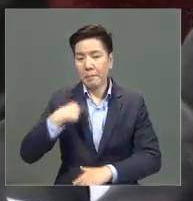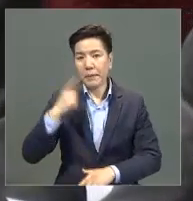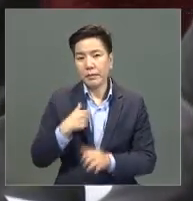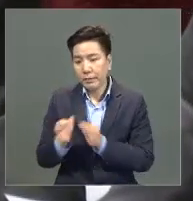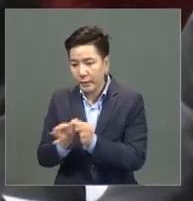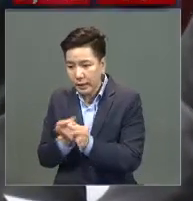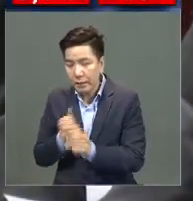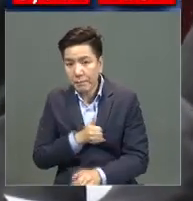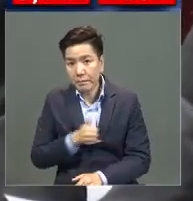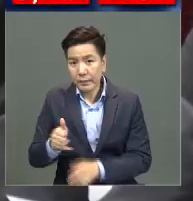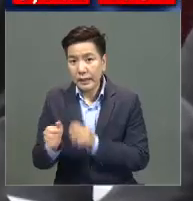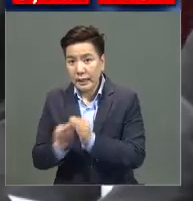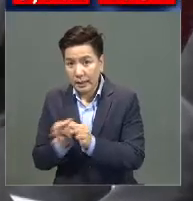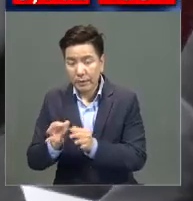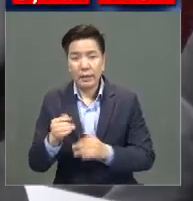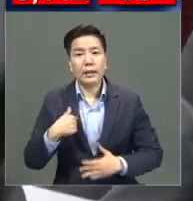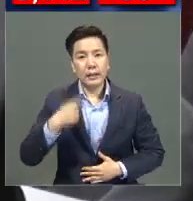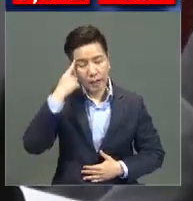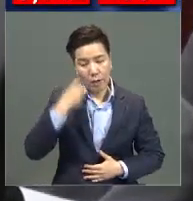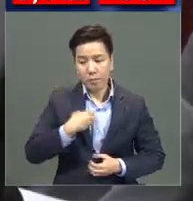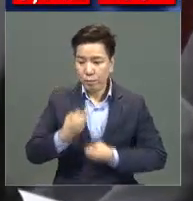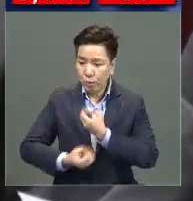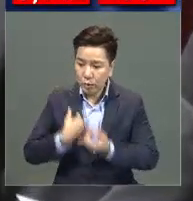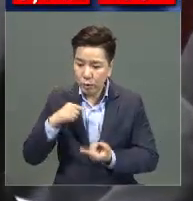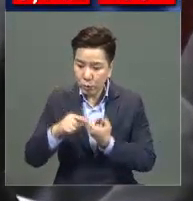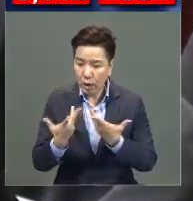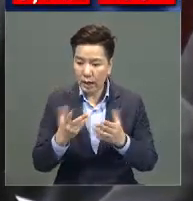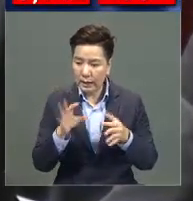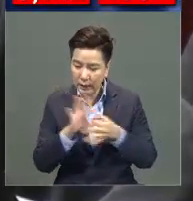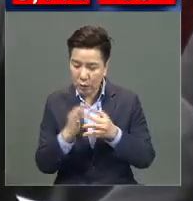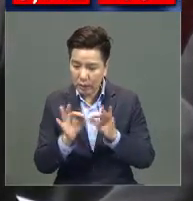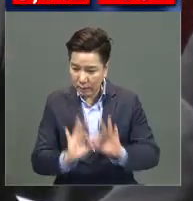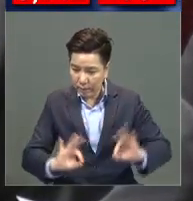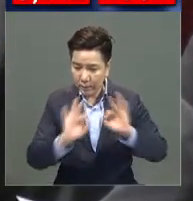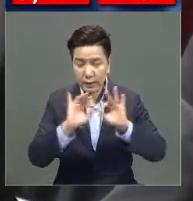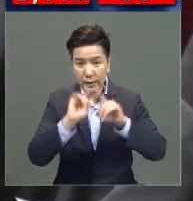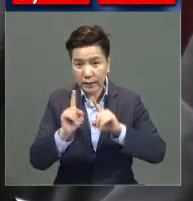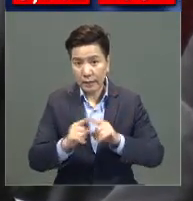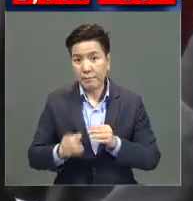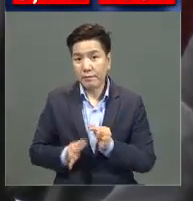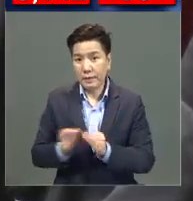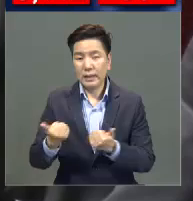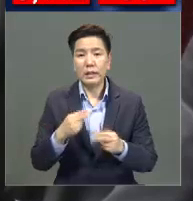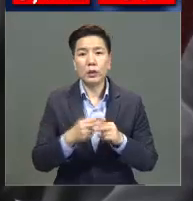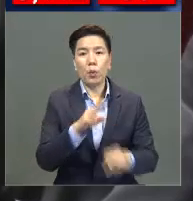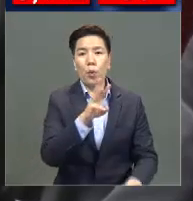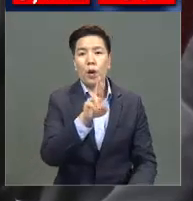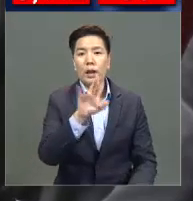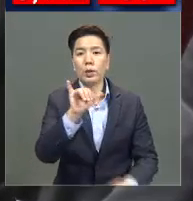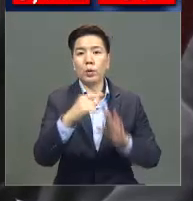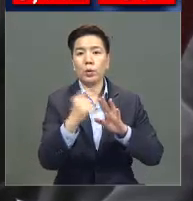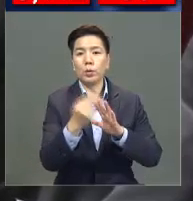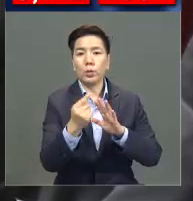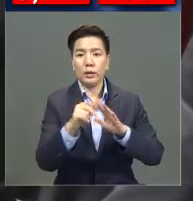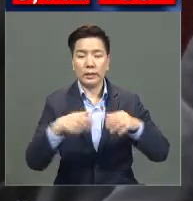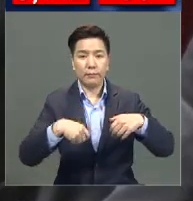รึกษาแล้วก็ให้ความเห็นทางวิชาการในกรณีคดีสำคัญในคดีนายวรยุทธ์หรือบอสอยู่วิทยาช